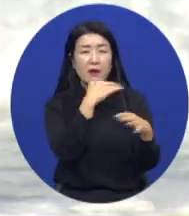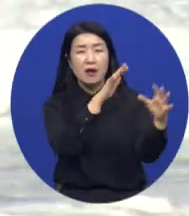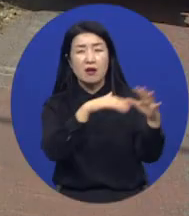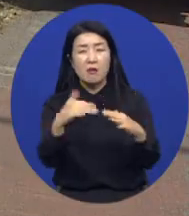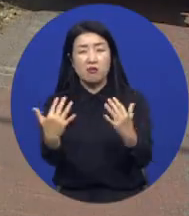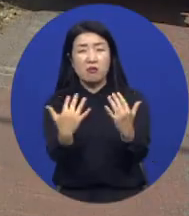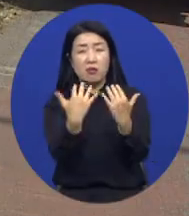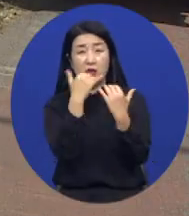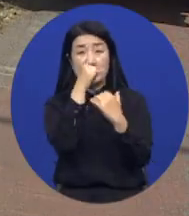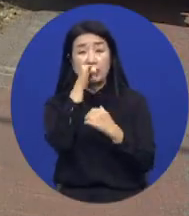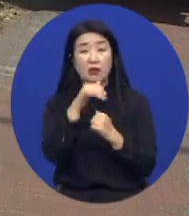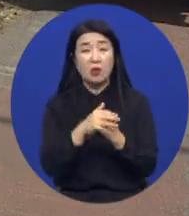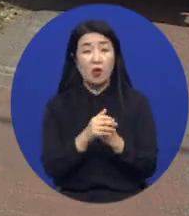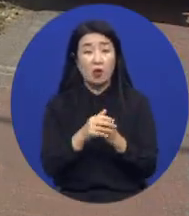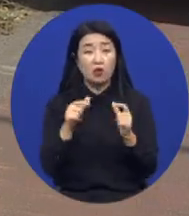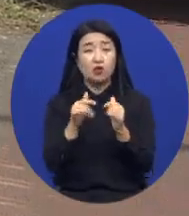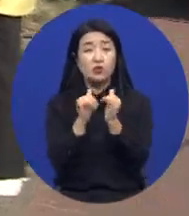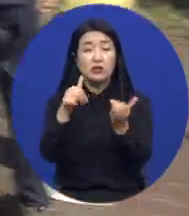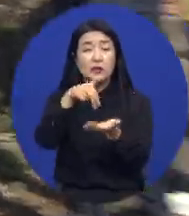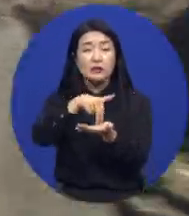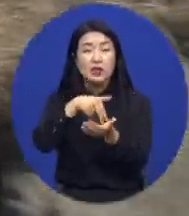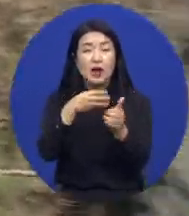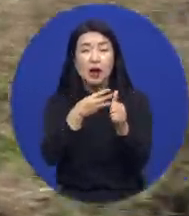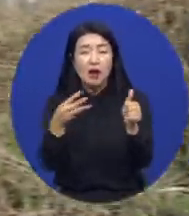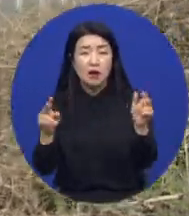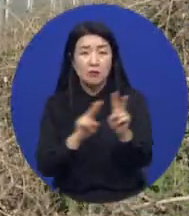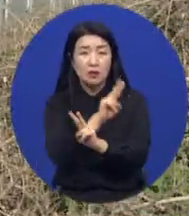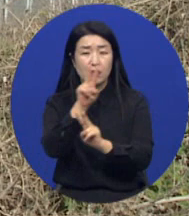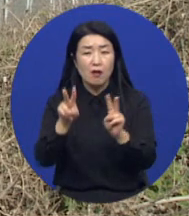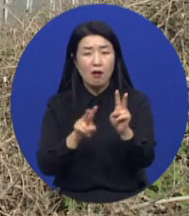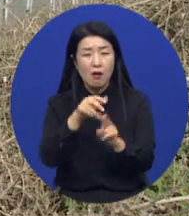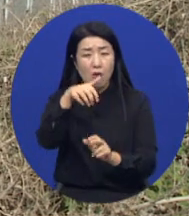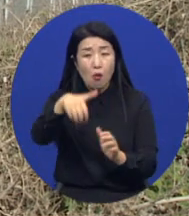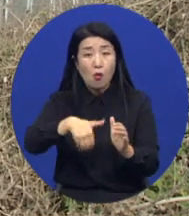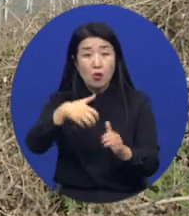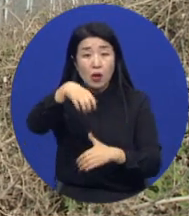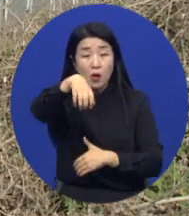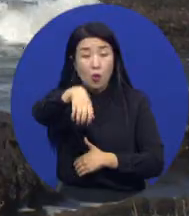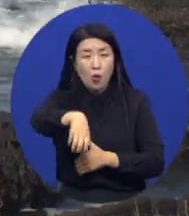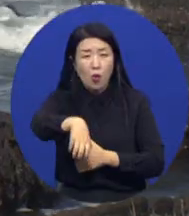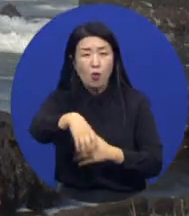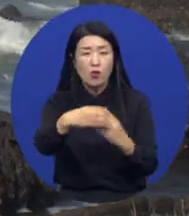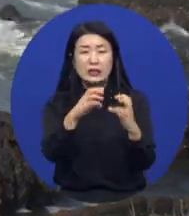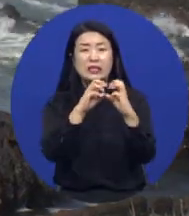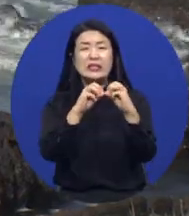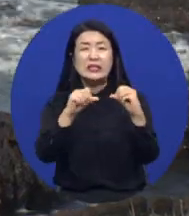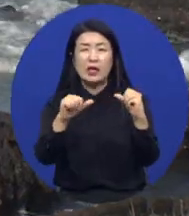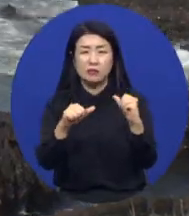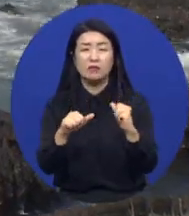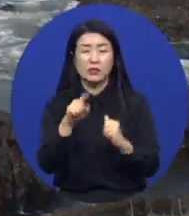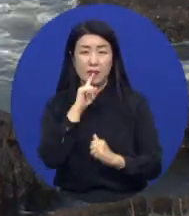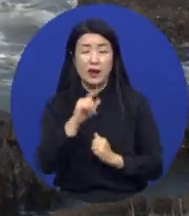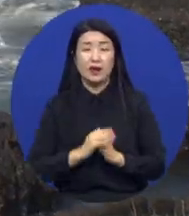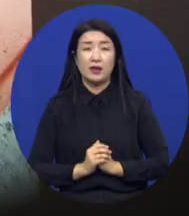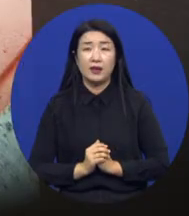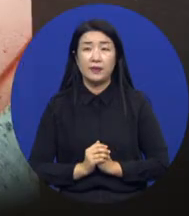있습니다. 주민들은 인근 한림 해상풍력단지 공사 현장에서 생긴 흙탕물이라고